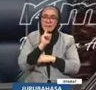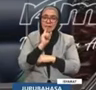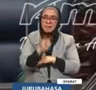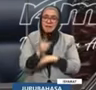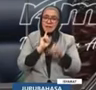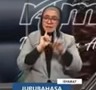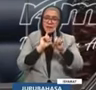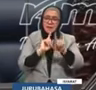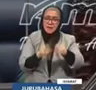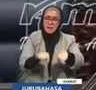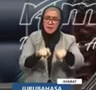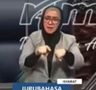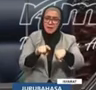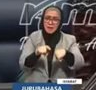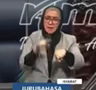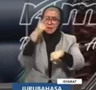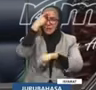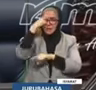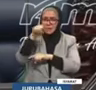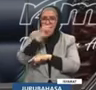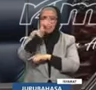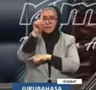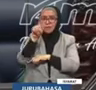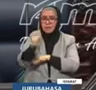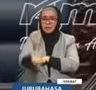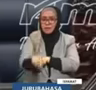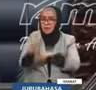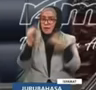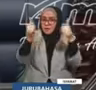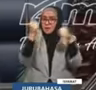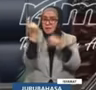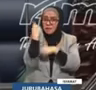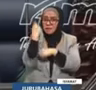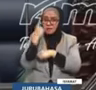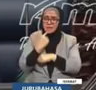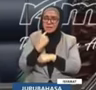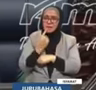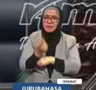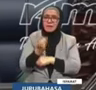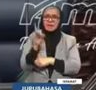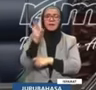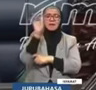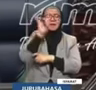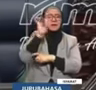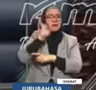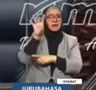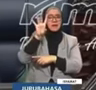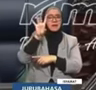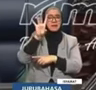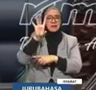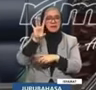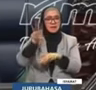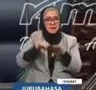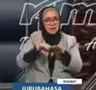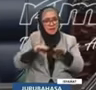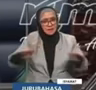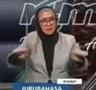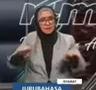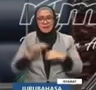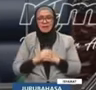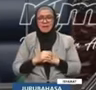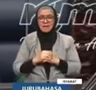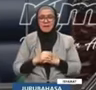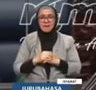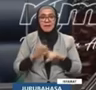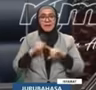kepada persoalan asal tadi merupakan satu-satu saja platformnya tetapi dari